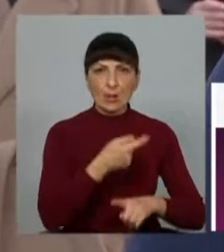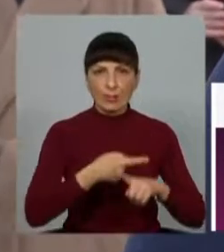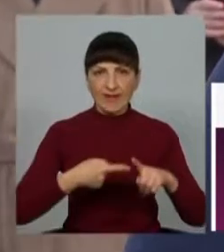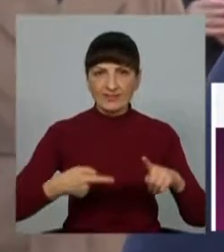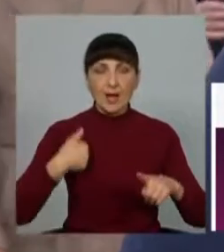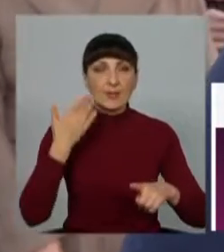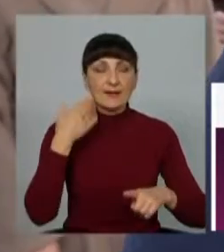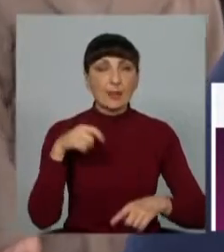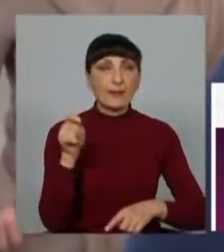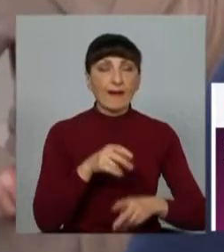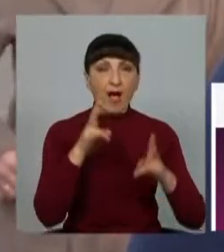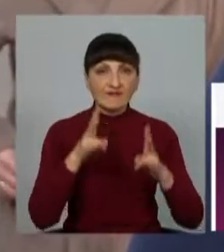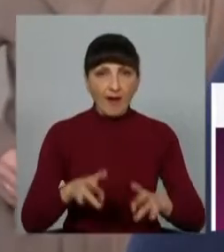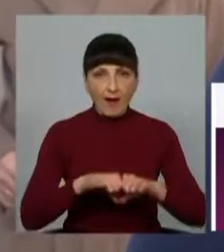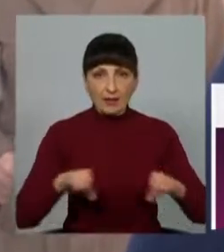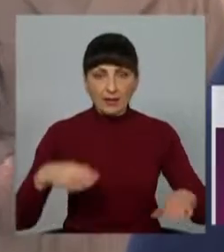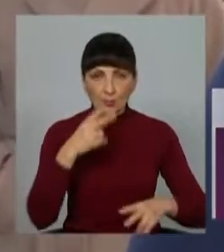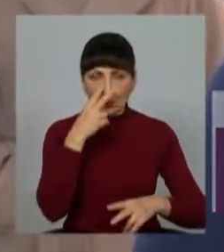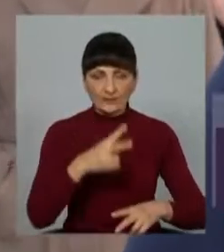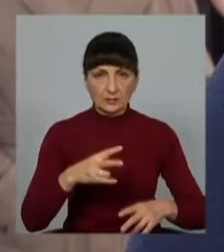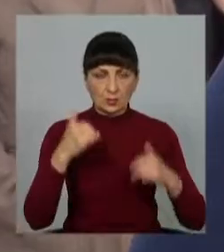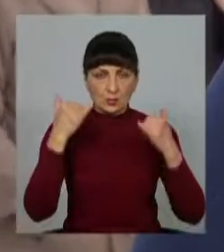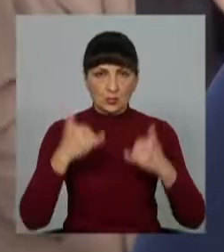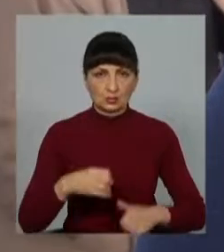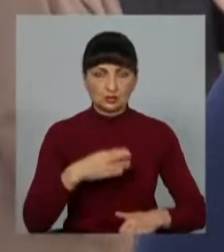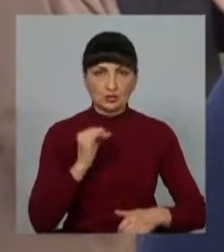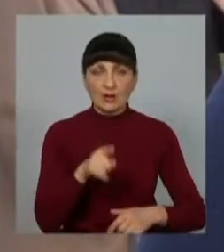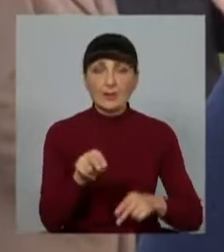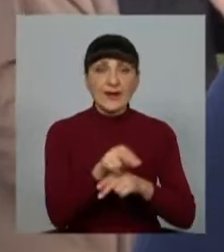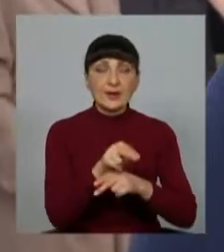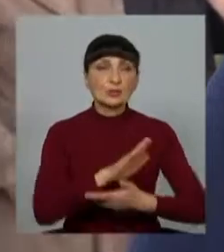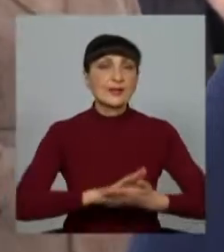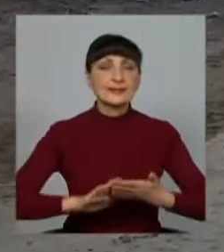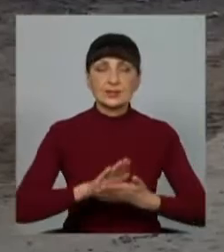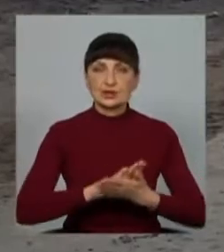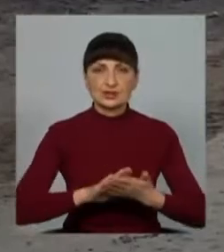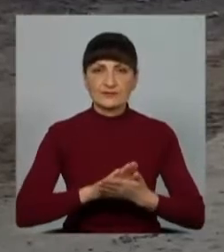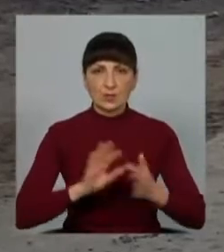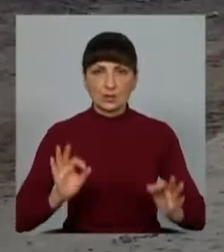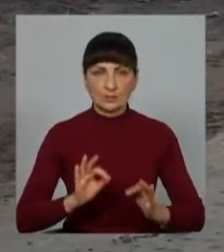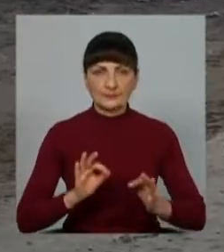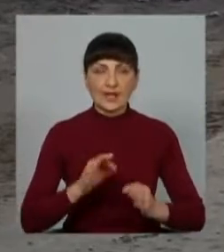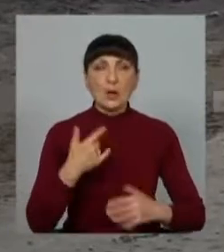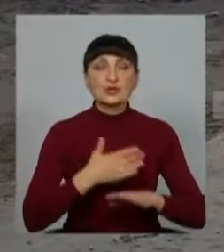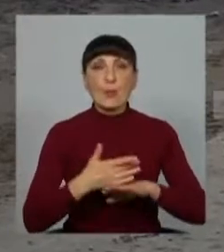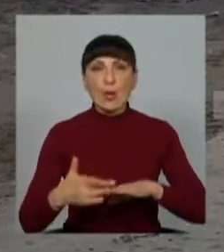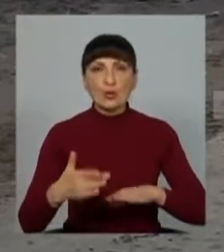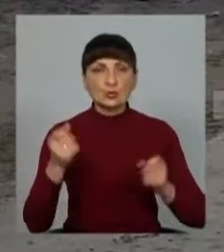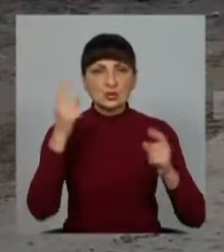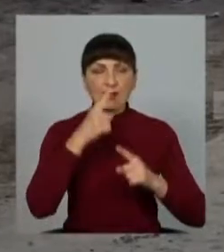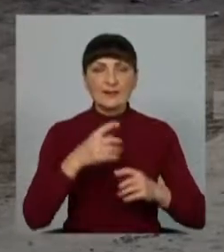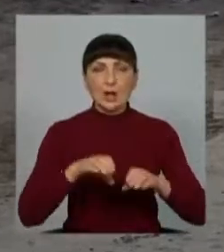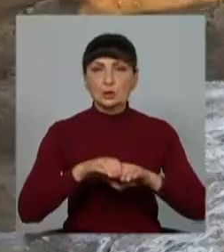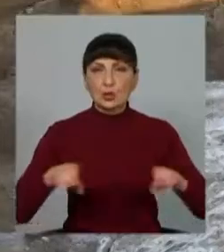Когда мы прибыли на место аварии, то были шокированы увиденным. Там не ведутся никакие работы. Как стало известно позже, из-за отказа двух